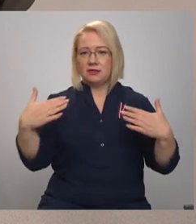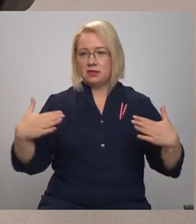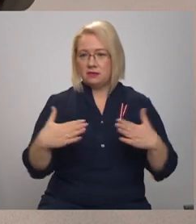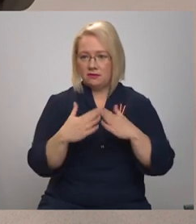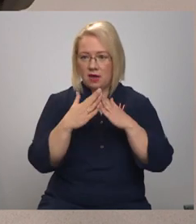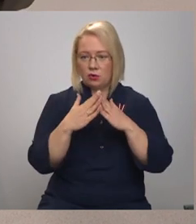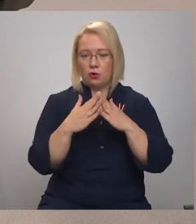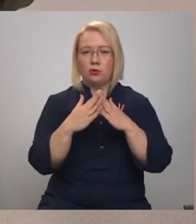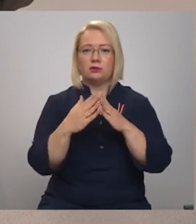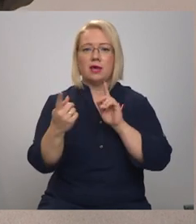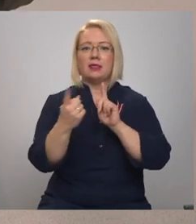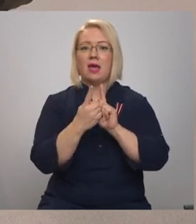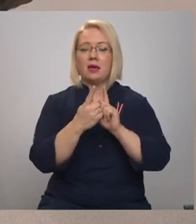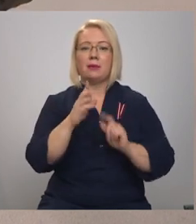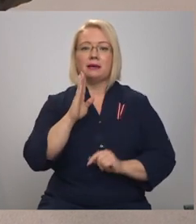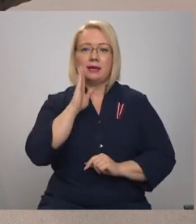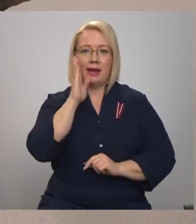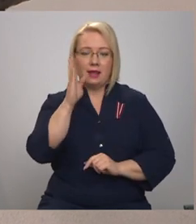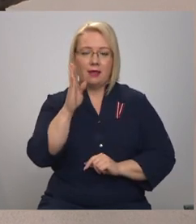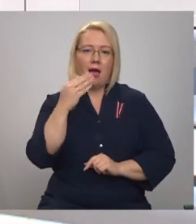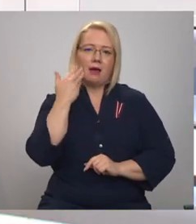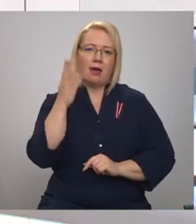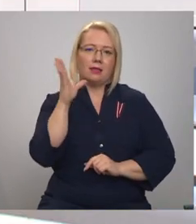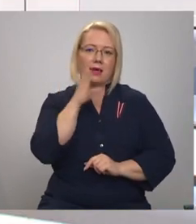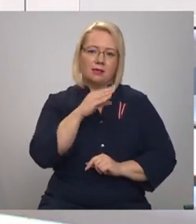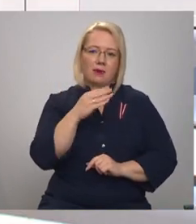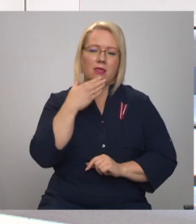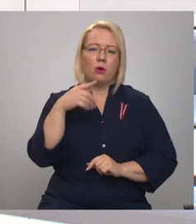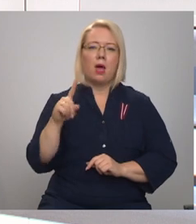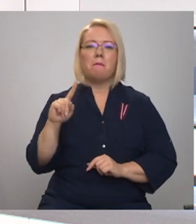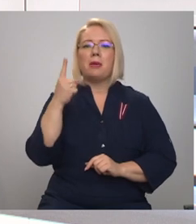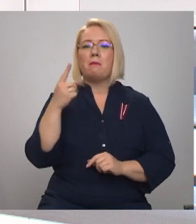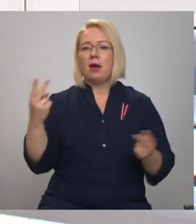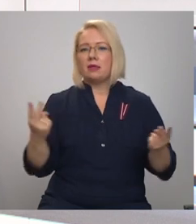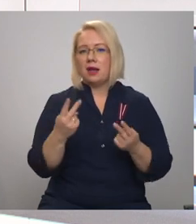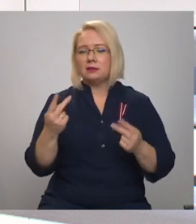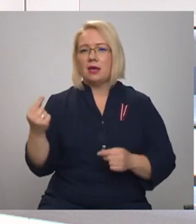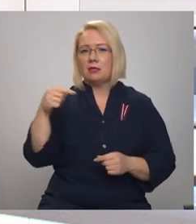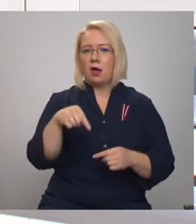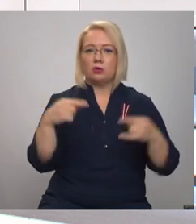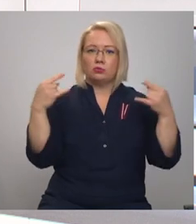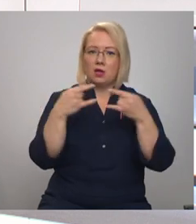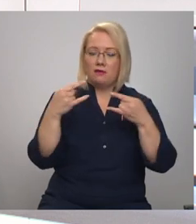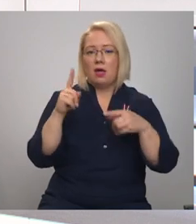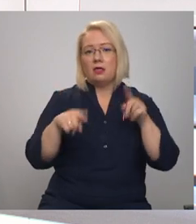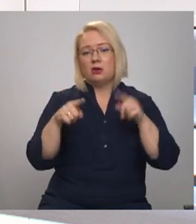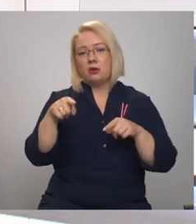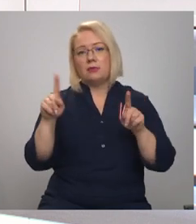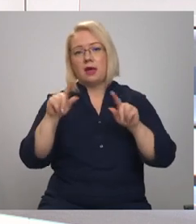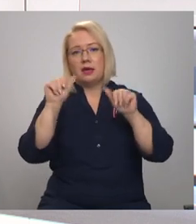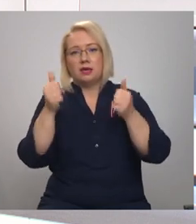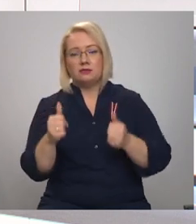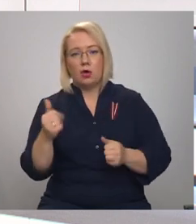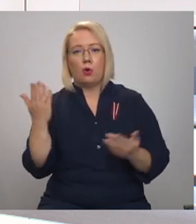Jā. Tiekamies mēs tādā rītā, kad iespējams, no tā gluži nav tā pirmā tradīcija nākt uz televīziju, lai gan dažiem varbūt tā izveidojas. Nezinu, ko